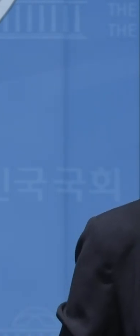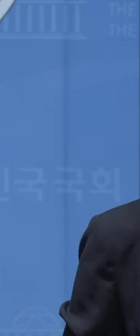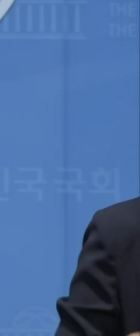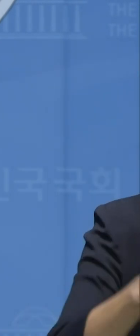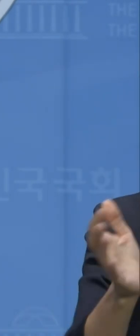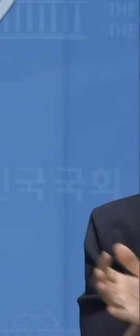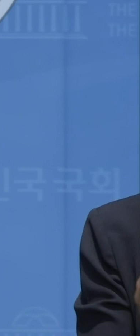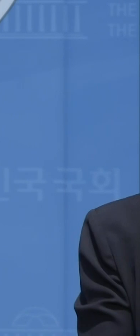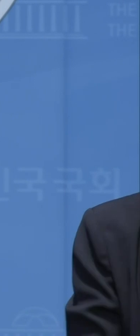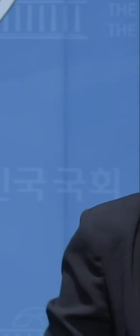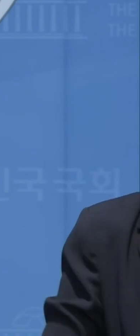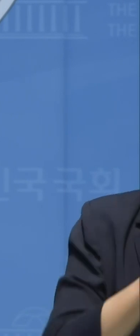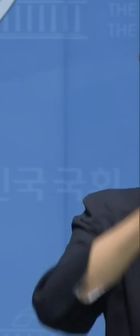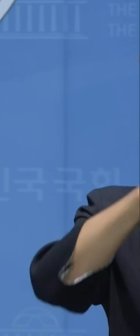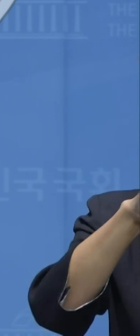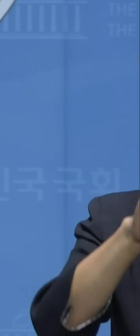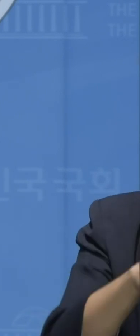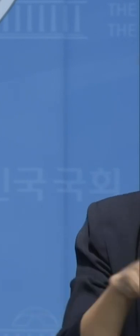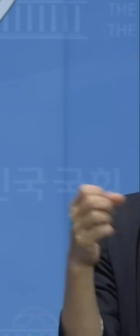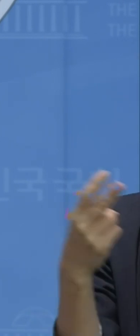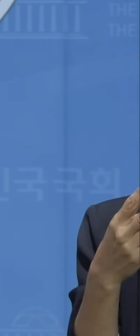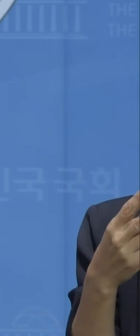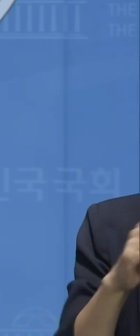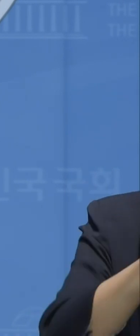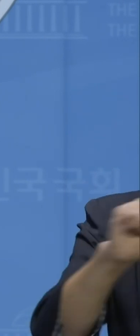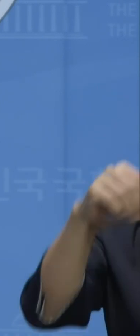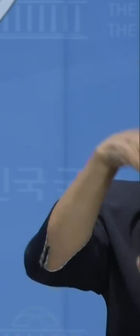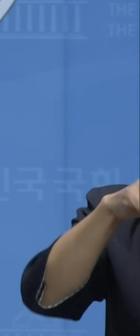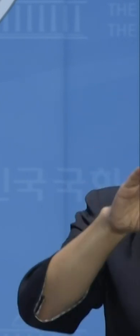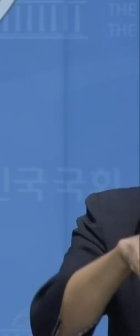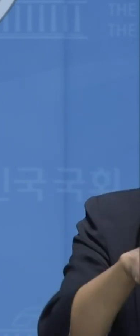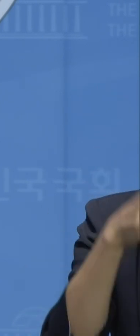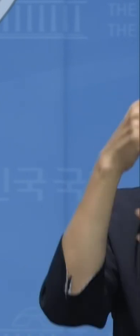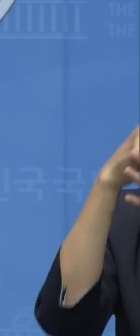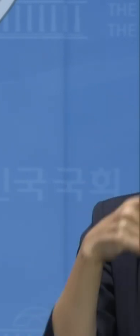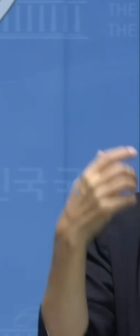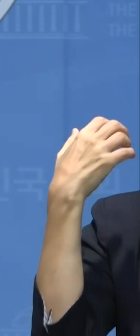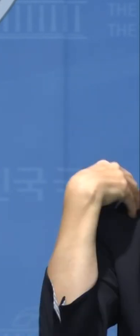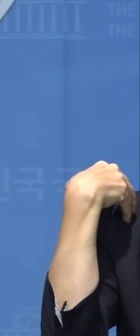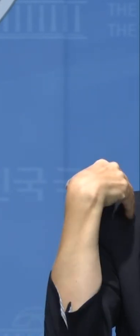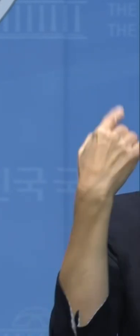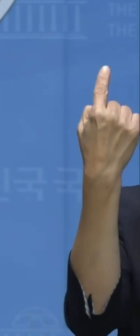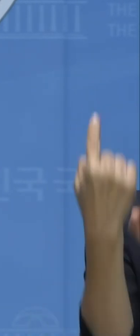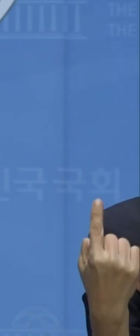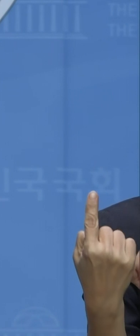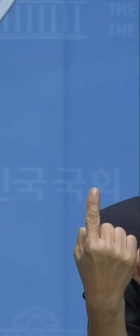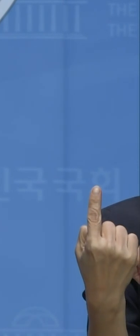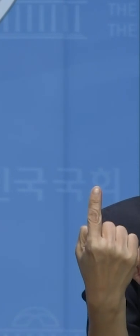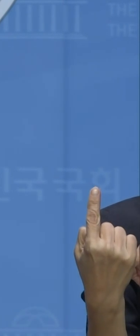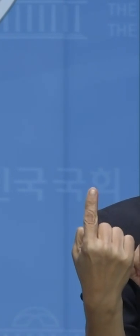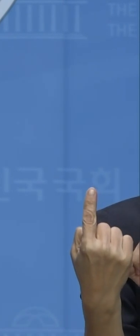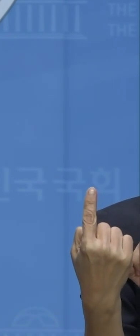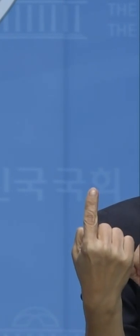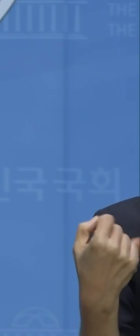물론 이번 116 지방 다체 단체장 재보궐 선거에서도 윤석열 정권과 1대일 구도를 만드는 데에